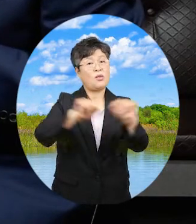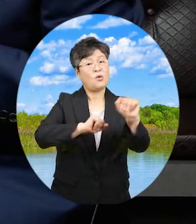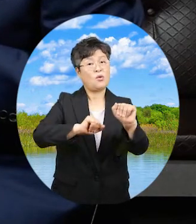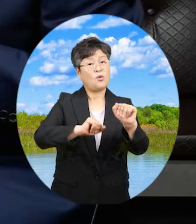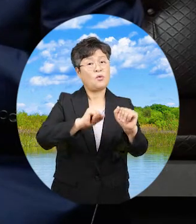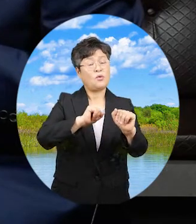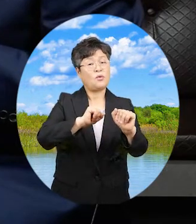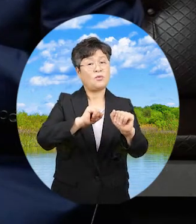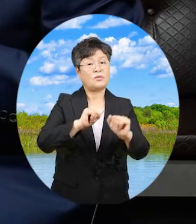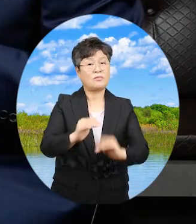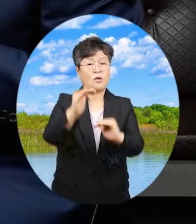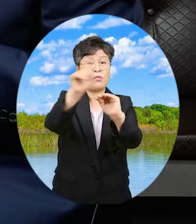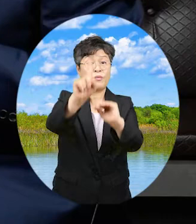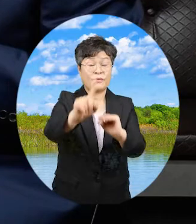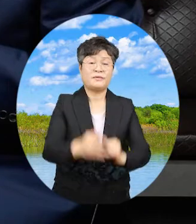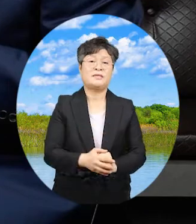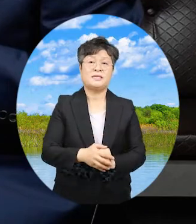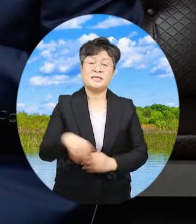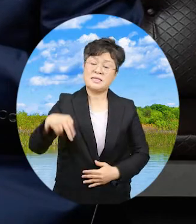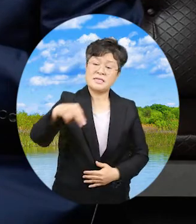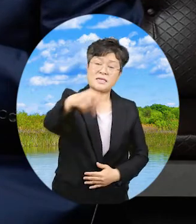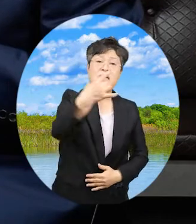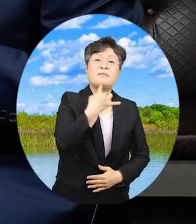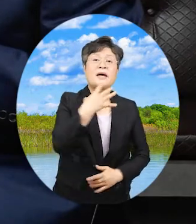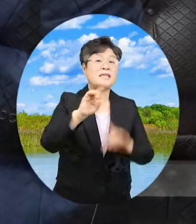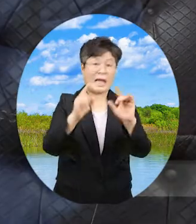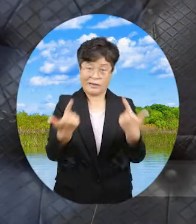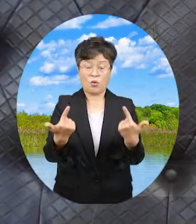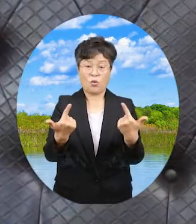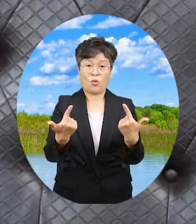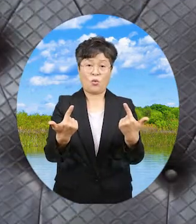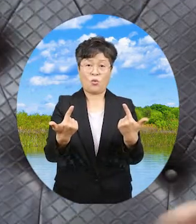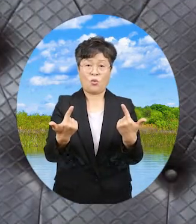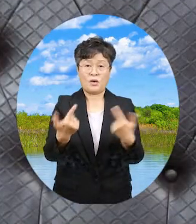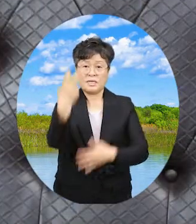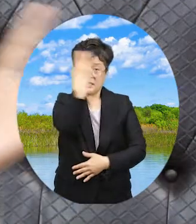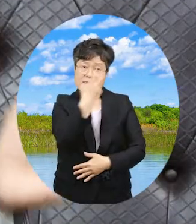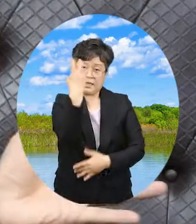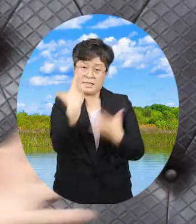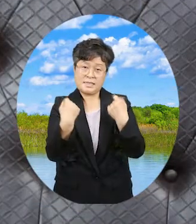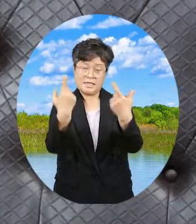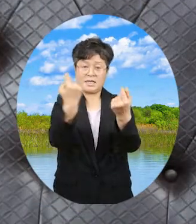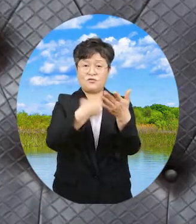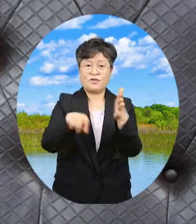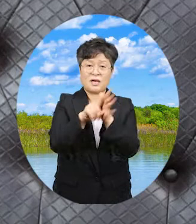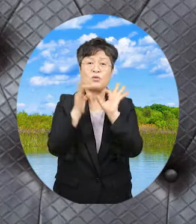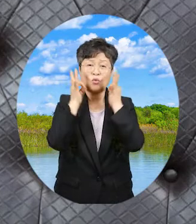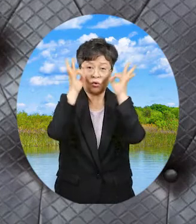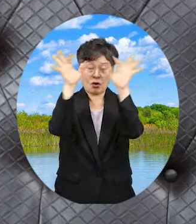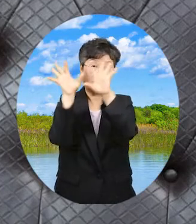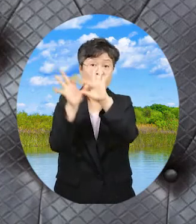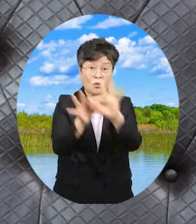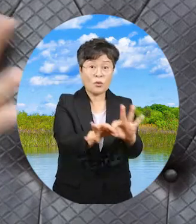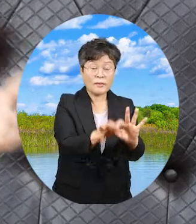있고 주민센터도 있고 다양하게 구성되어 있는데 매년 그 행사를 합니다만은